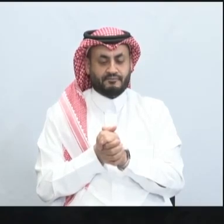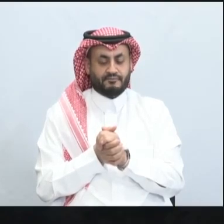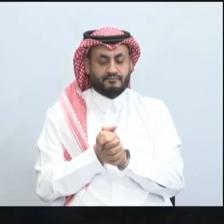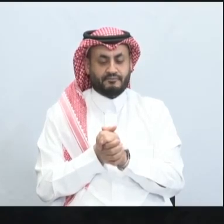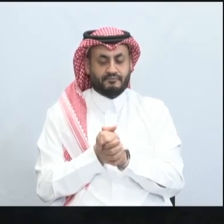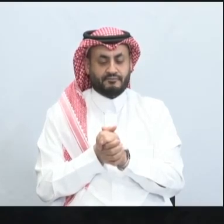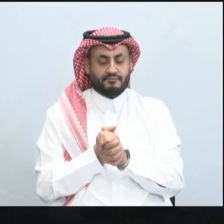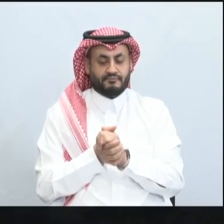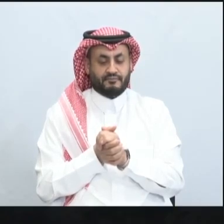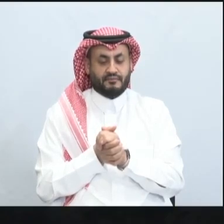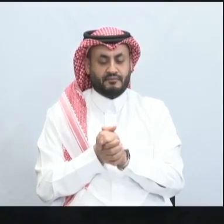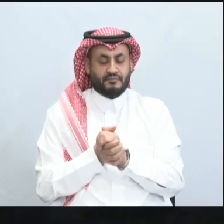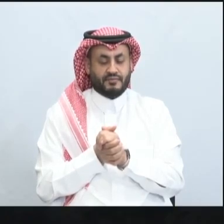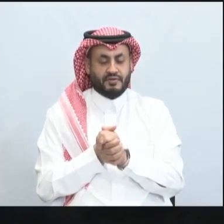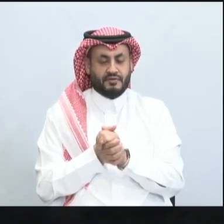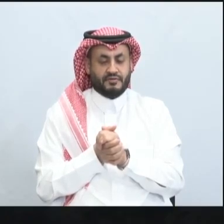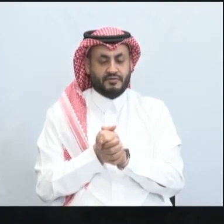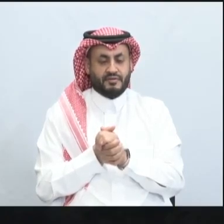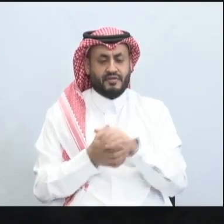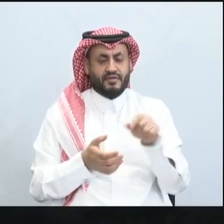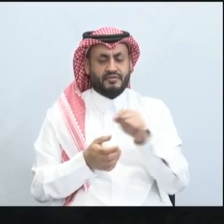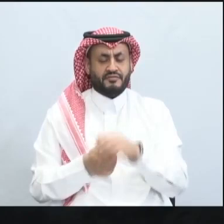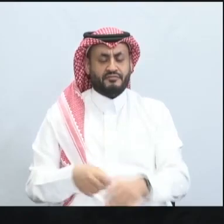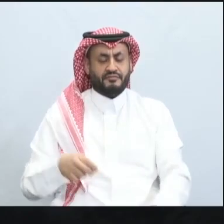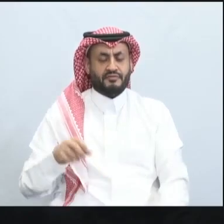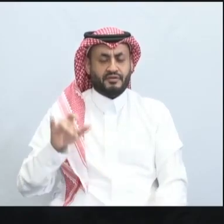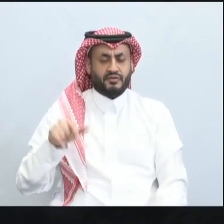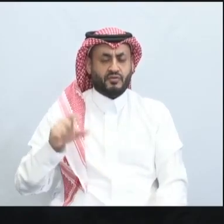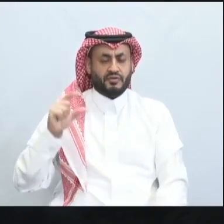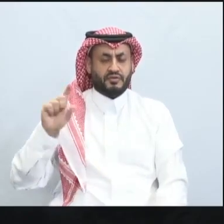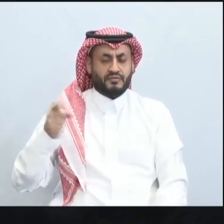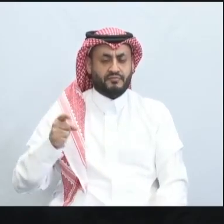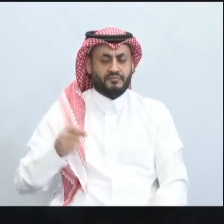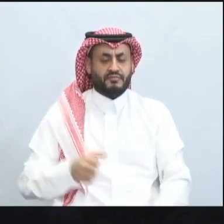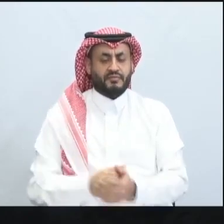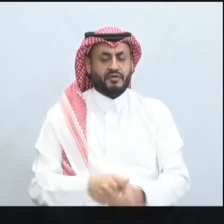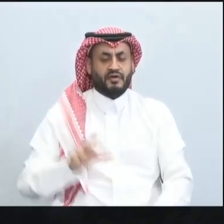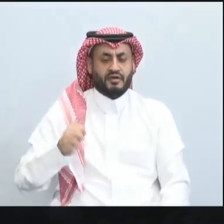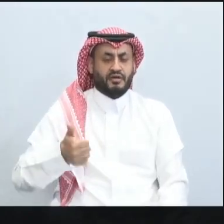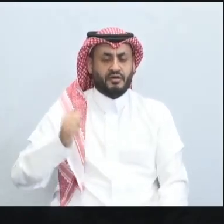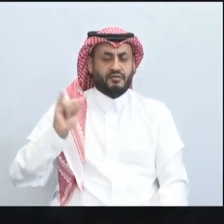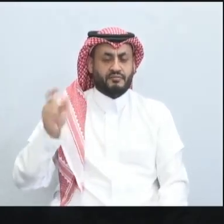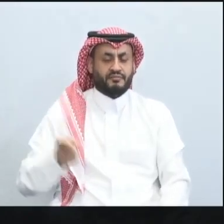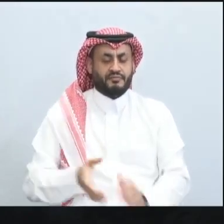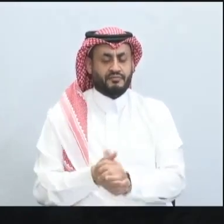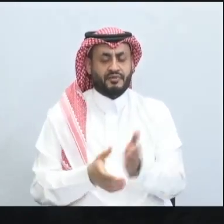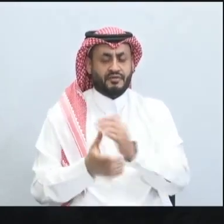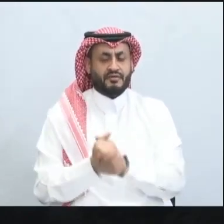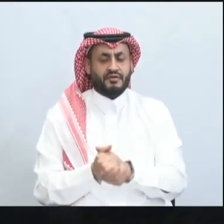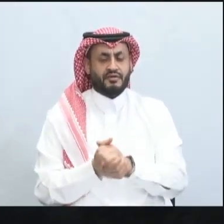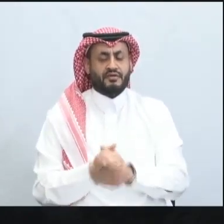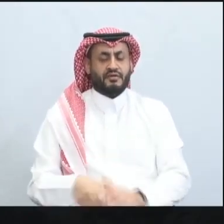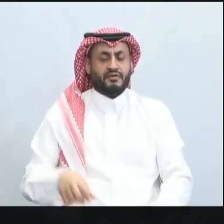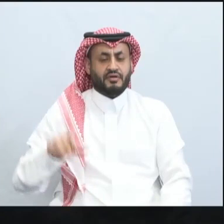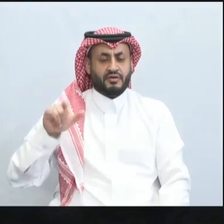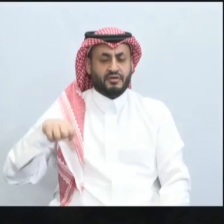الامر يدبر الامر فهو سبحانه هو الذي يدبر الامور ما معنى يوم الدين يوم